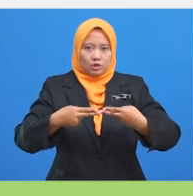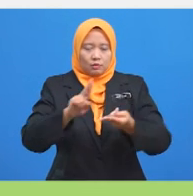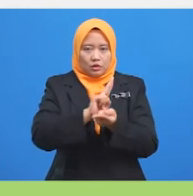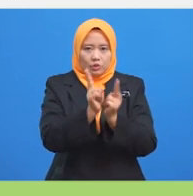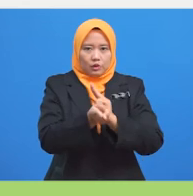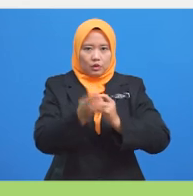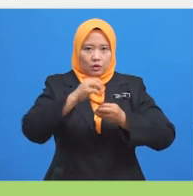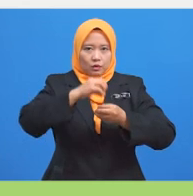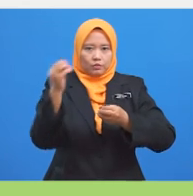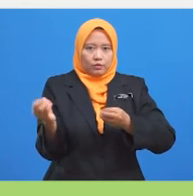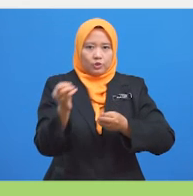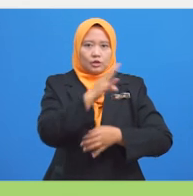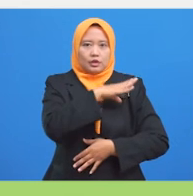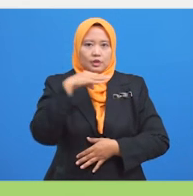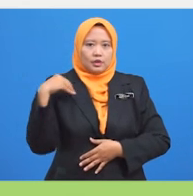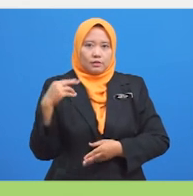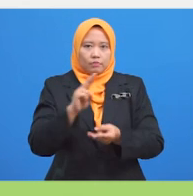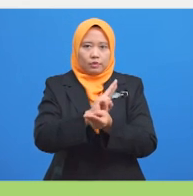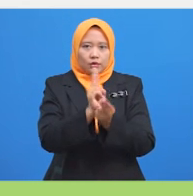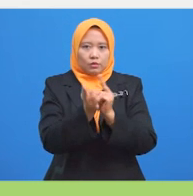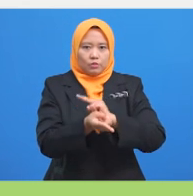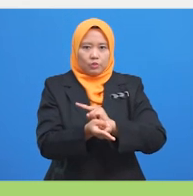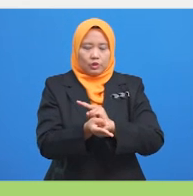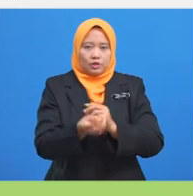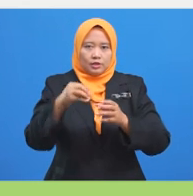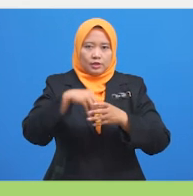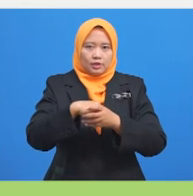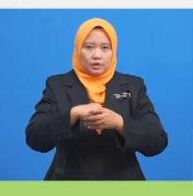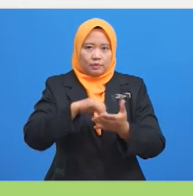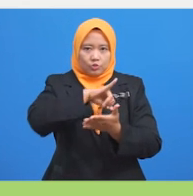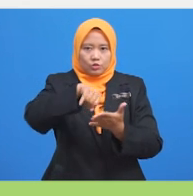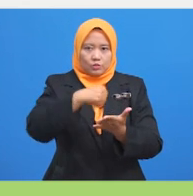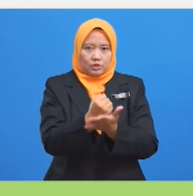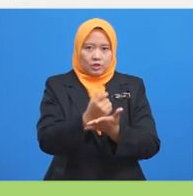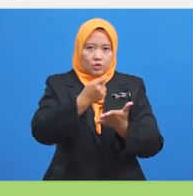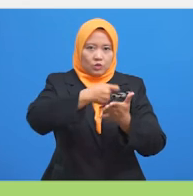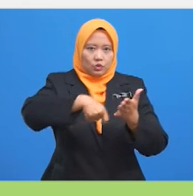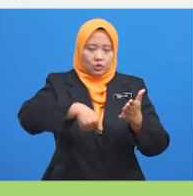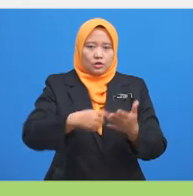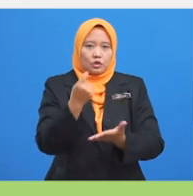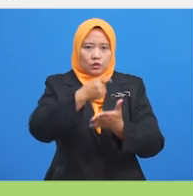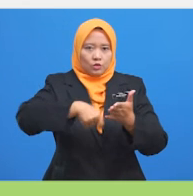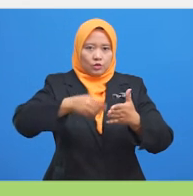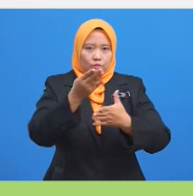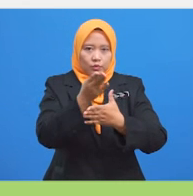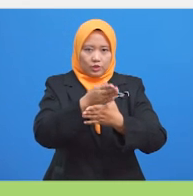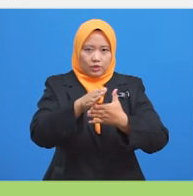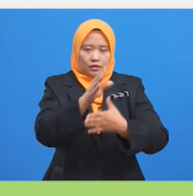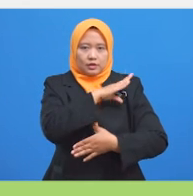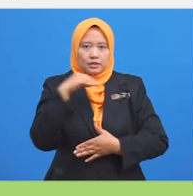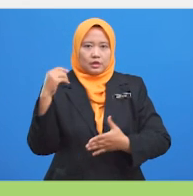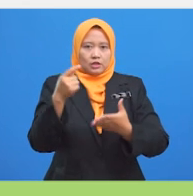kos, kos purata, kos marginal serta mengenal pasti tahap di mana firma perlu